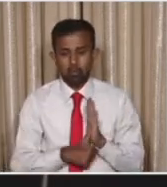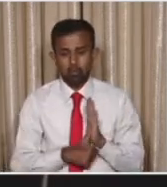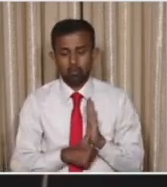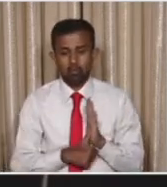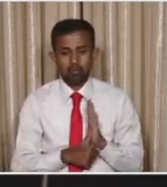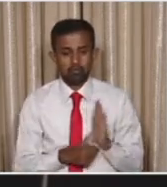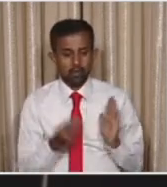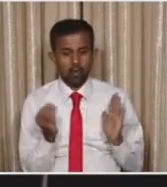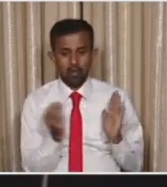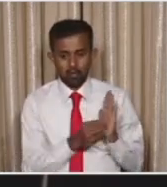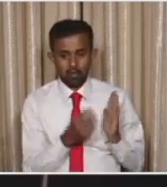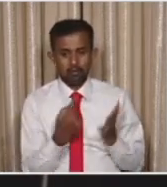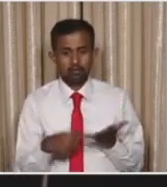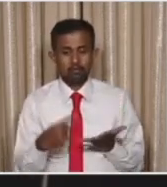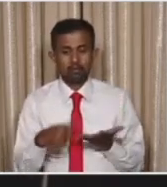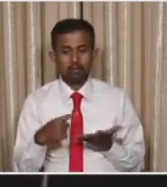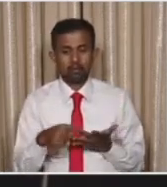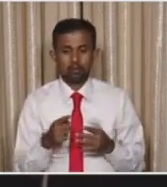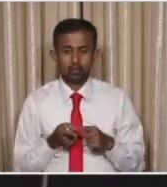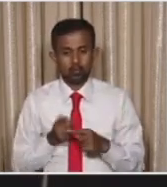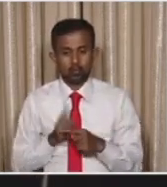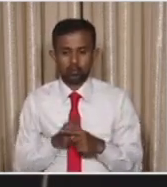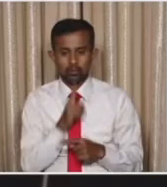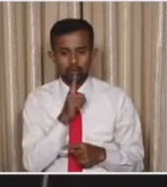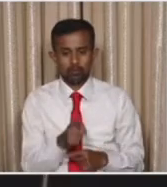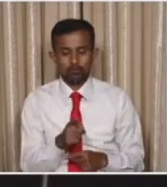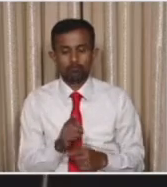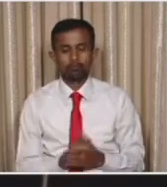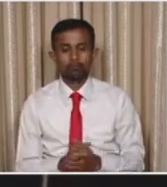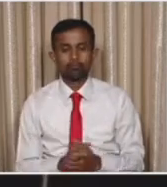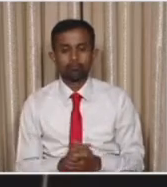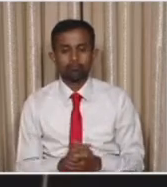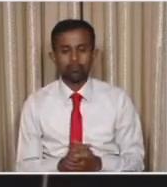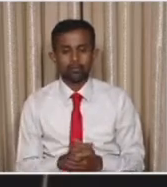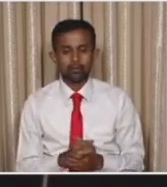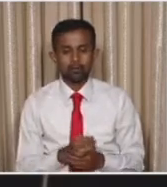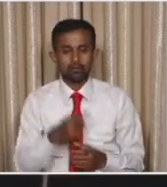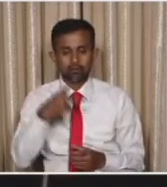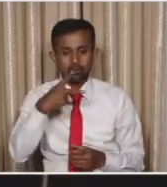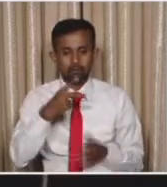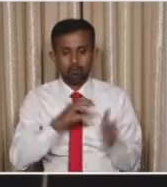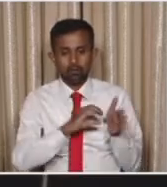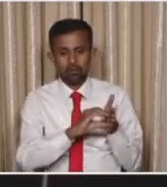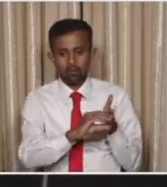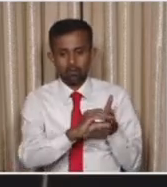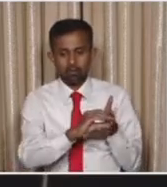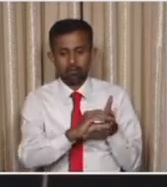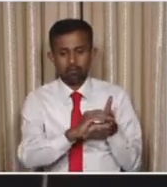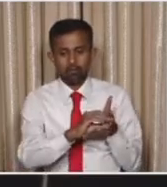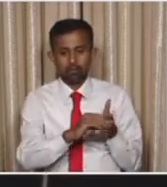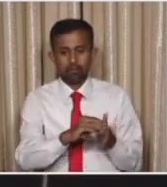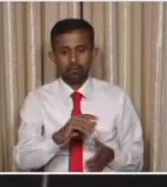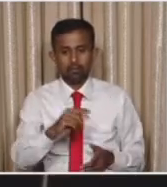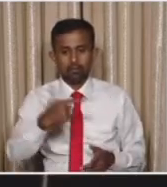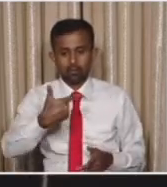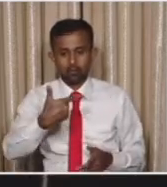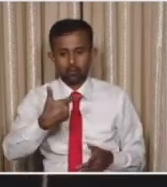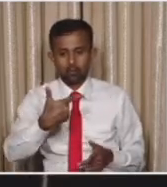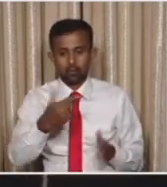මෙහි කියා තිබෙන දේවල් උදාහරණයක් වශයෙන් දෙවනි කොටසේ ඌ යන්නෙන්